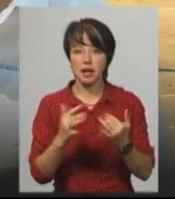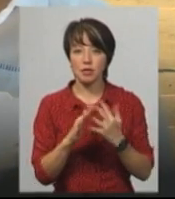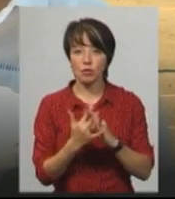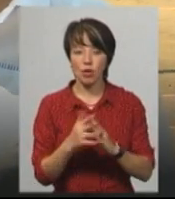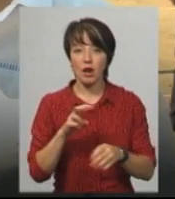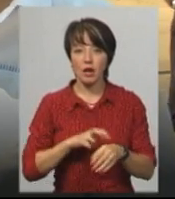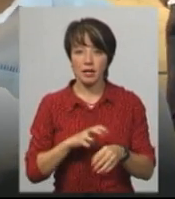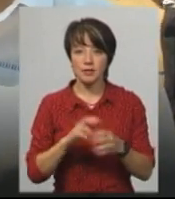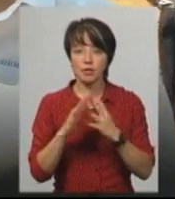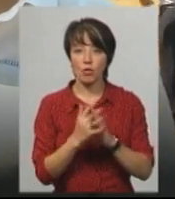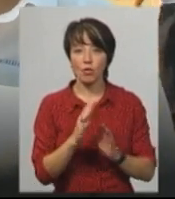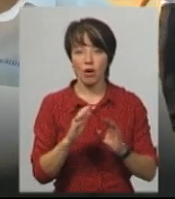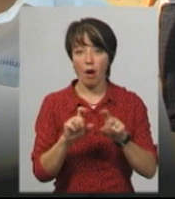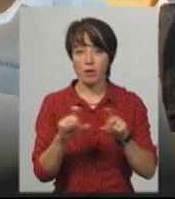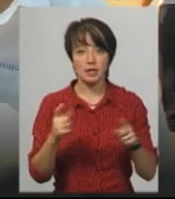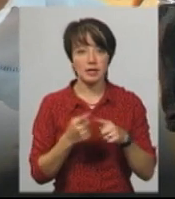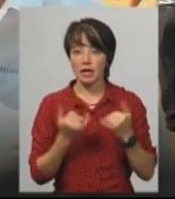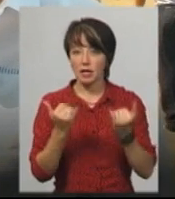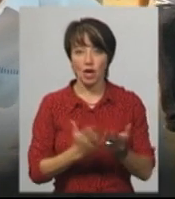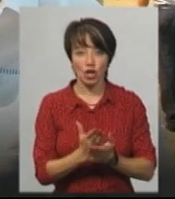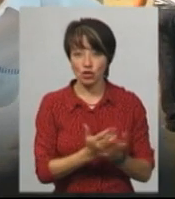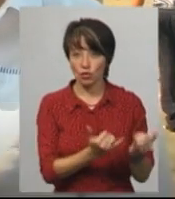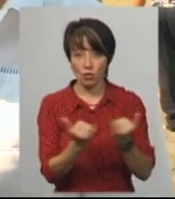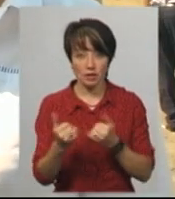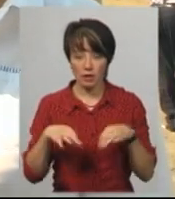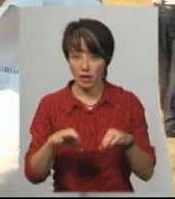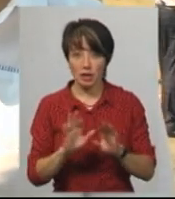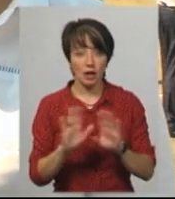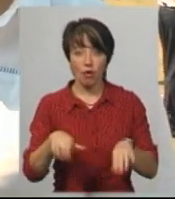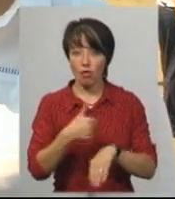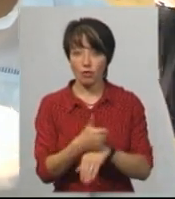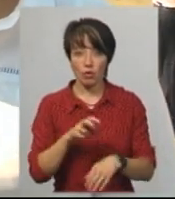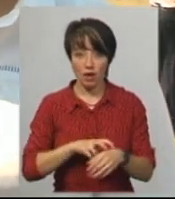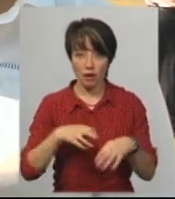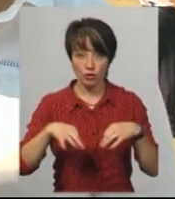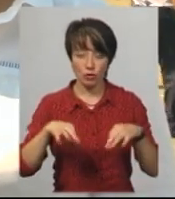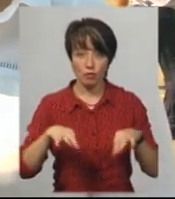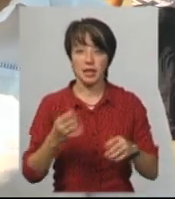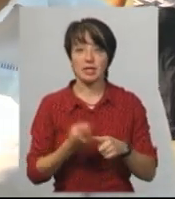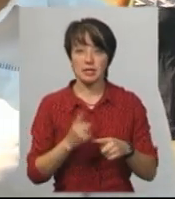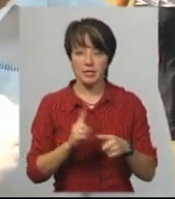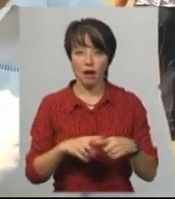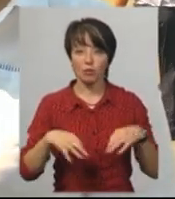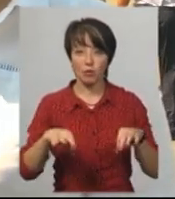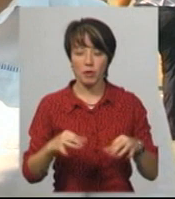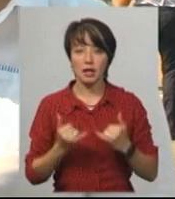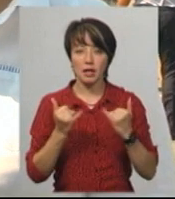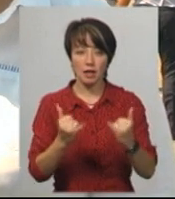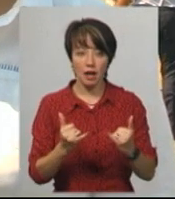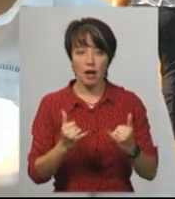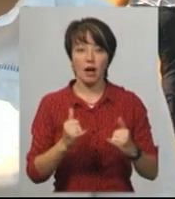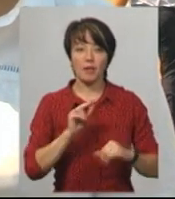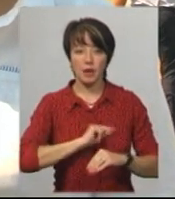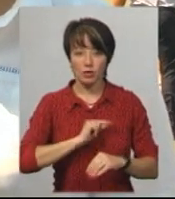в сільську амбулаторію. Це не для чиновника автомобіль, це не для головного лікаря автомобіль. Це автомобіль для